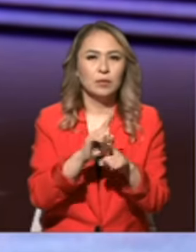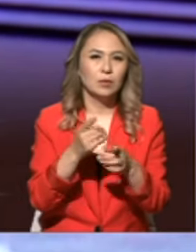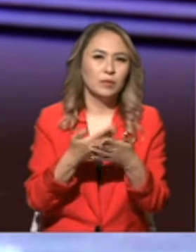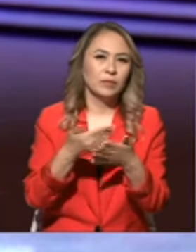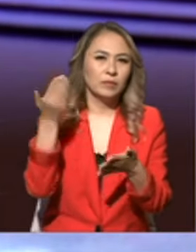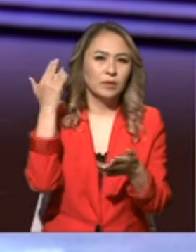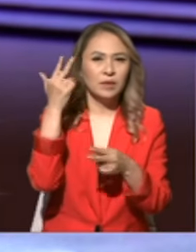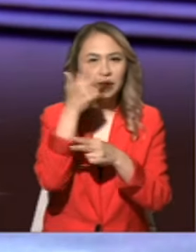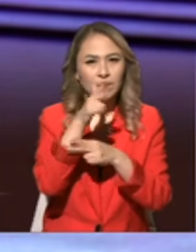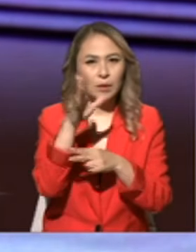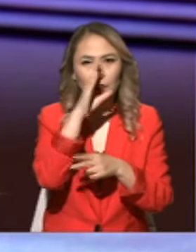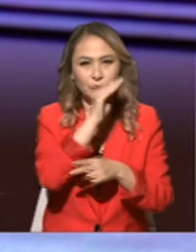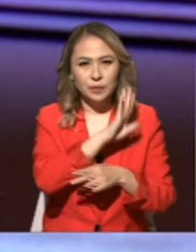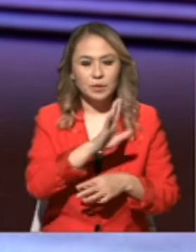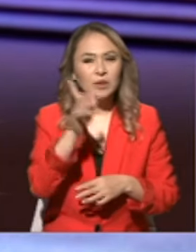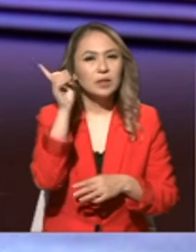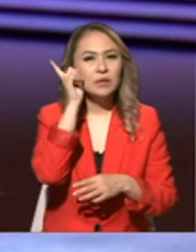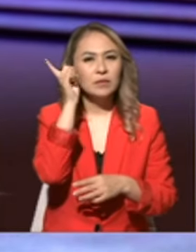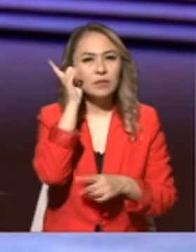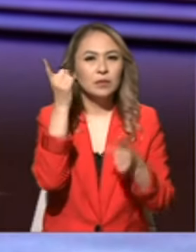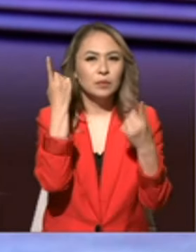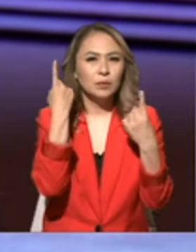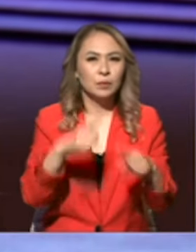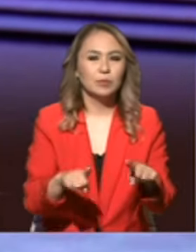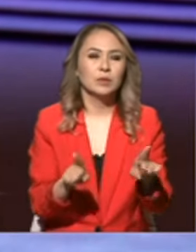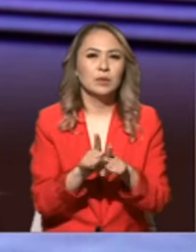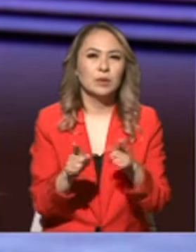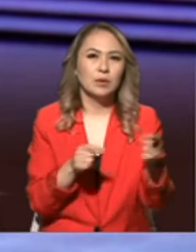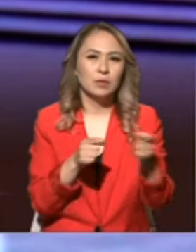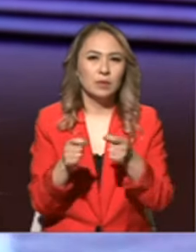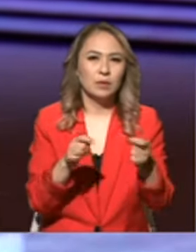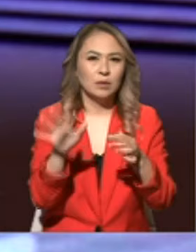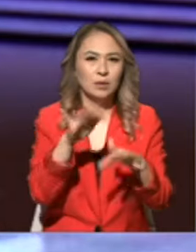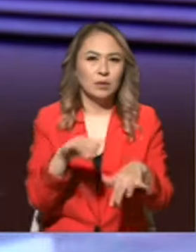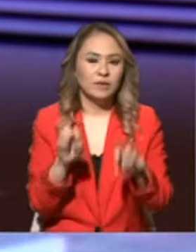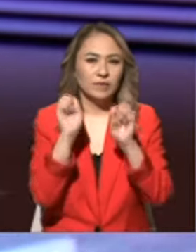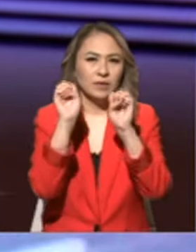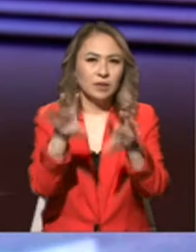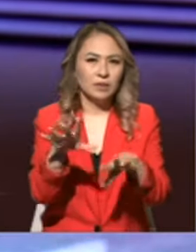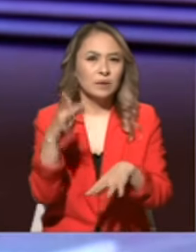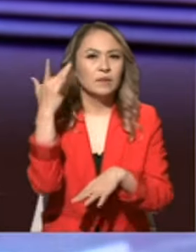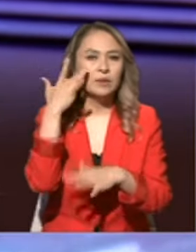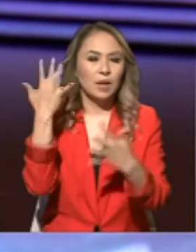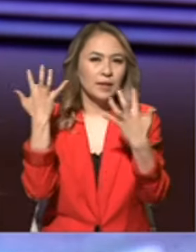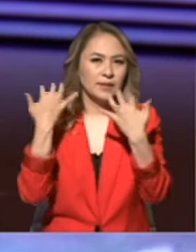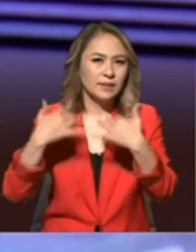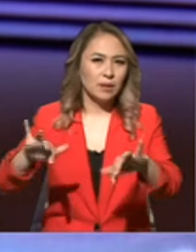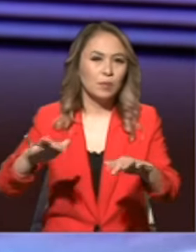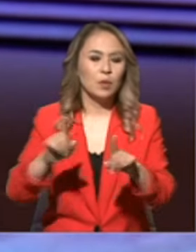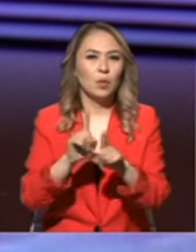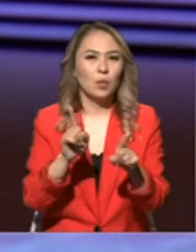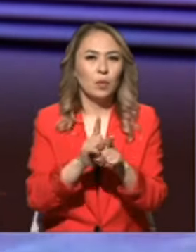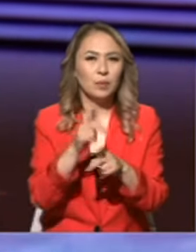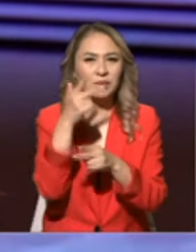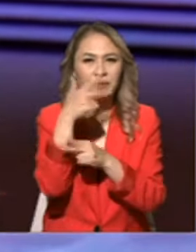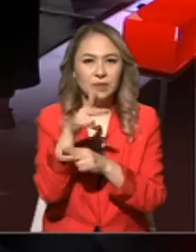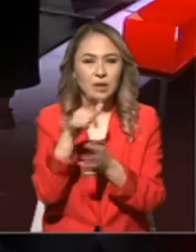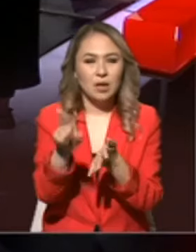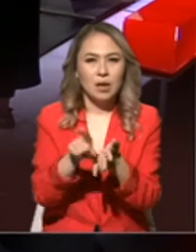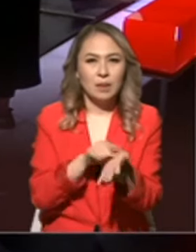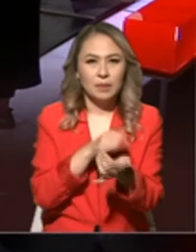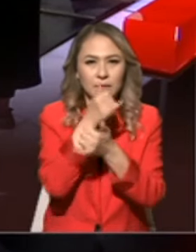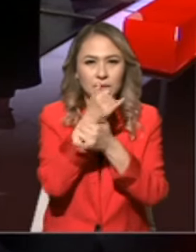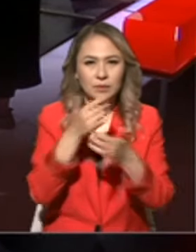видеоға жазып ала алмадық, телефонымызда кірген кезде, әкімшілікке кірген кезде телефонымызды бірақ тиіп алады. Ол кезде телефонға видеоға тартып ала